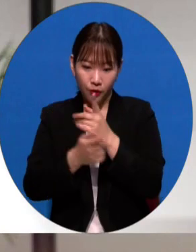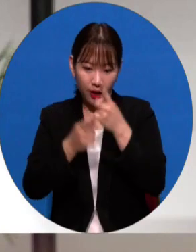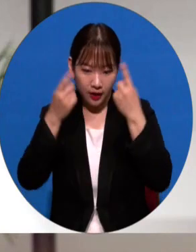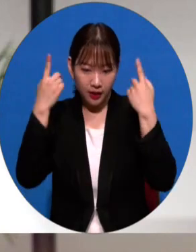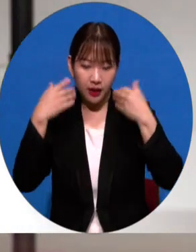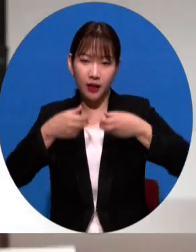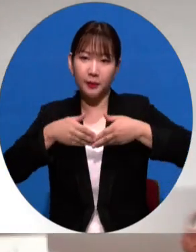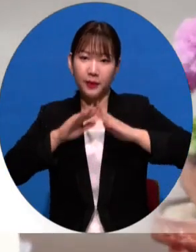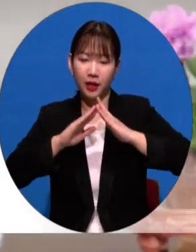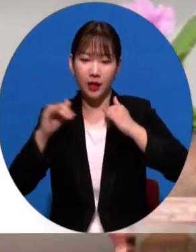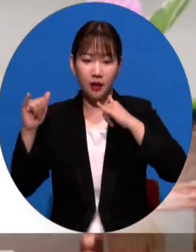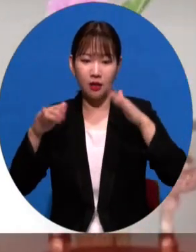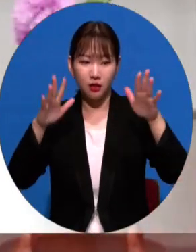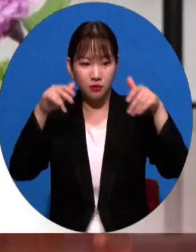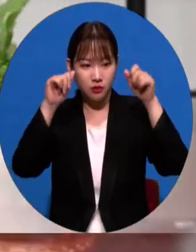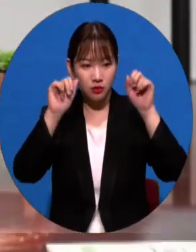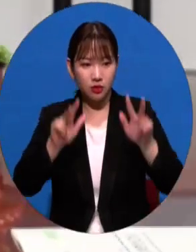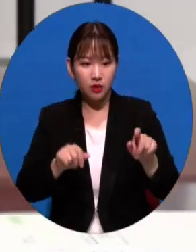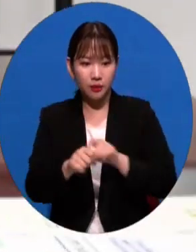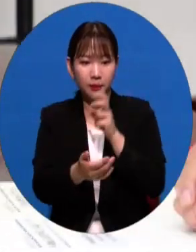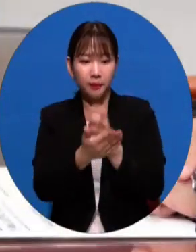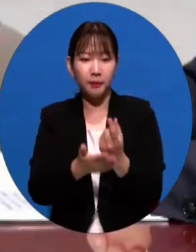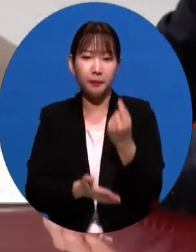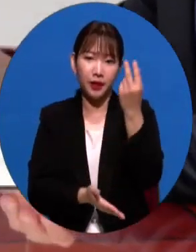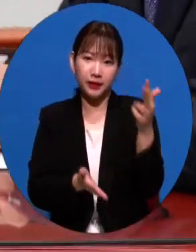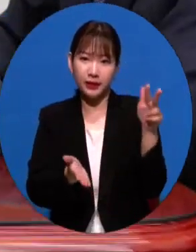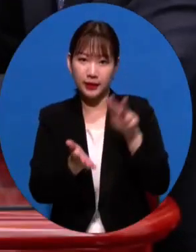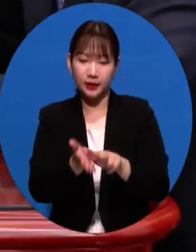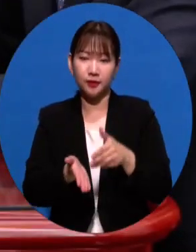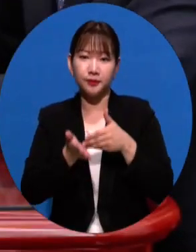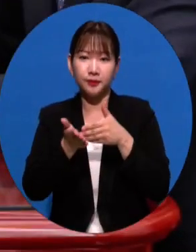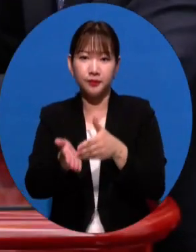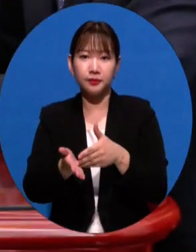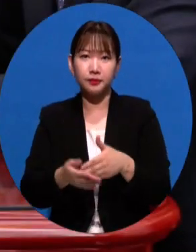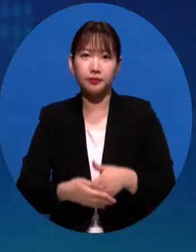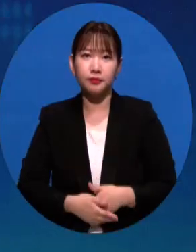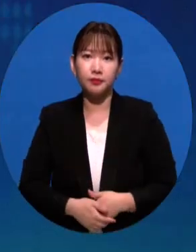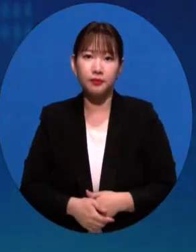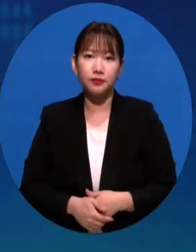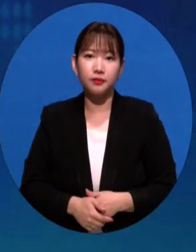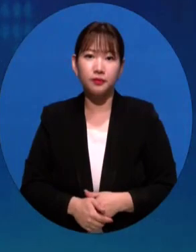신설, 해양풍력특별법 신속 제정 등을 건의했습니다.